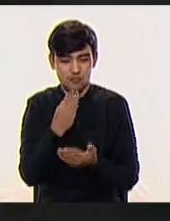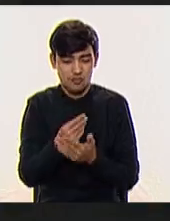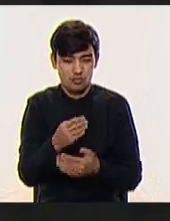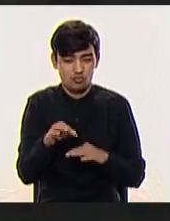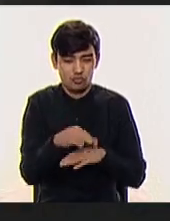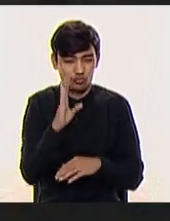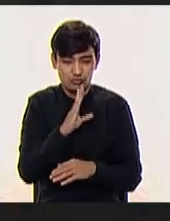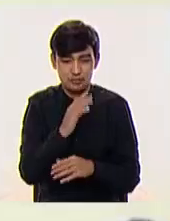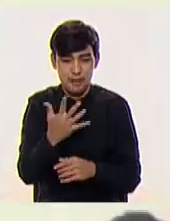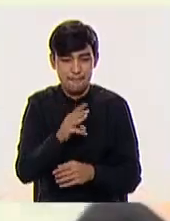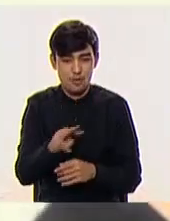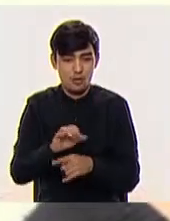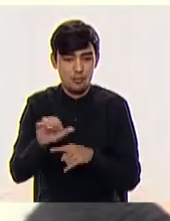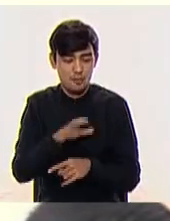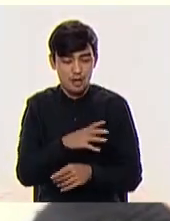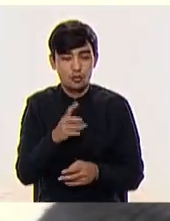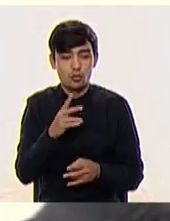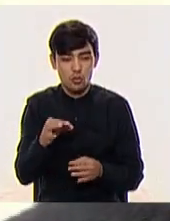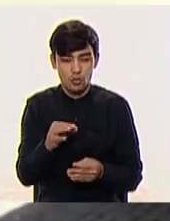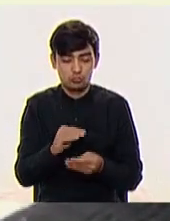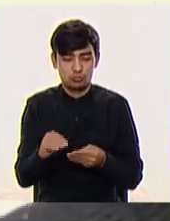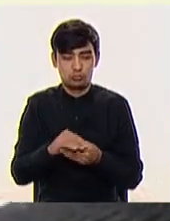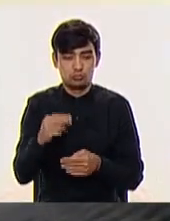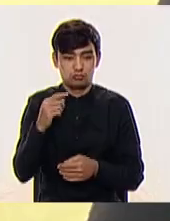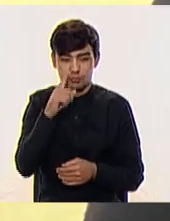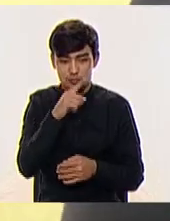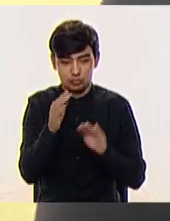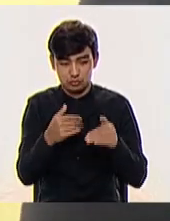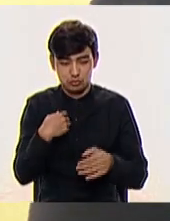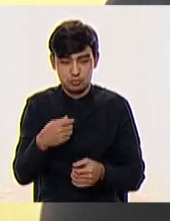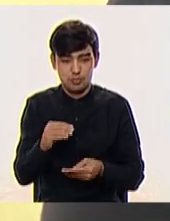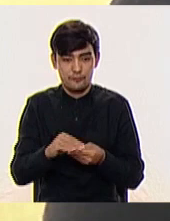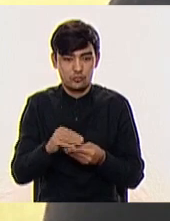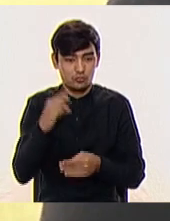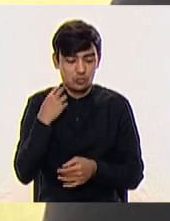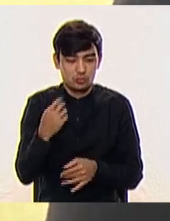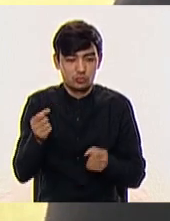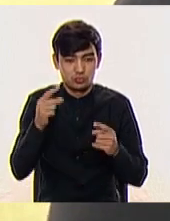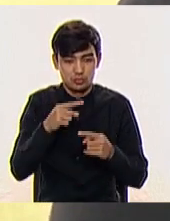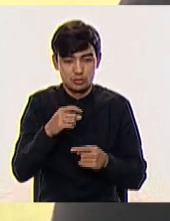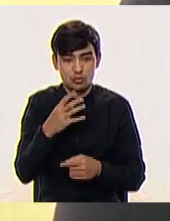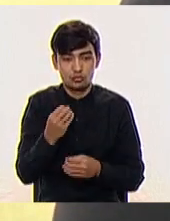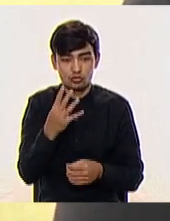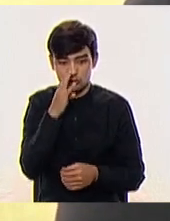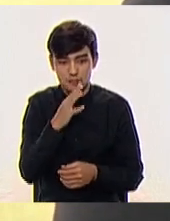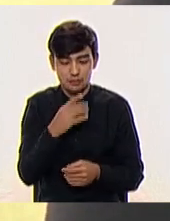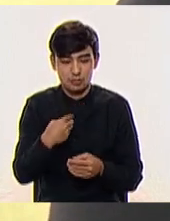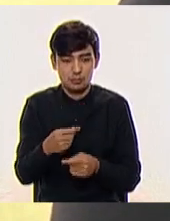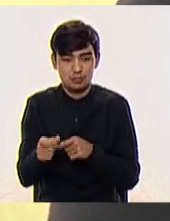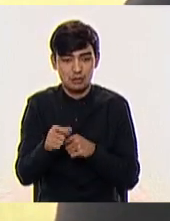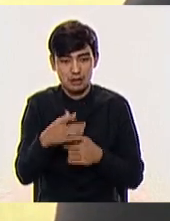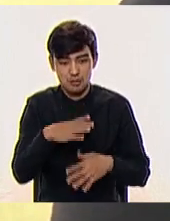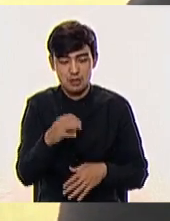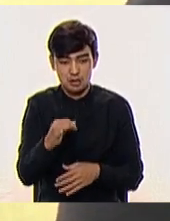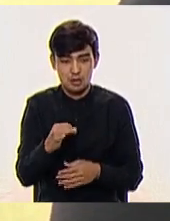5 миллионов, но через несколько месяцев узнал, что снова должен. Все осталось как бы на месте. 4 месяца я не платил, теперь меня